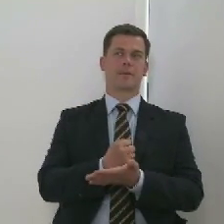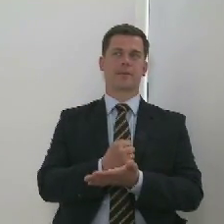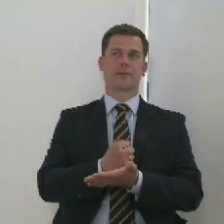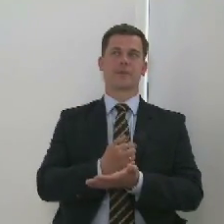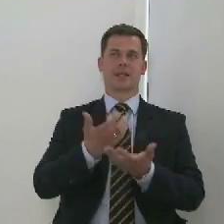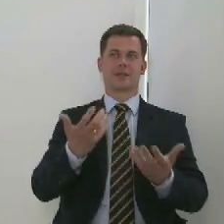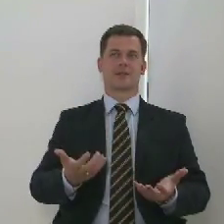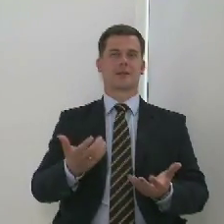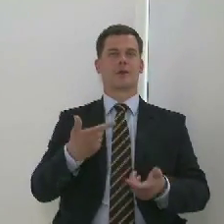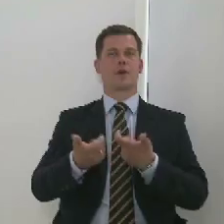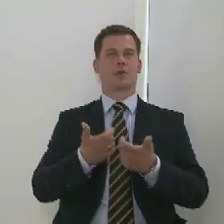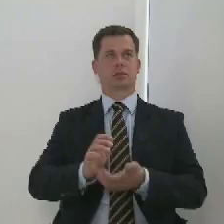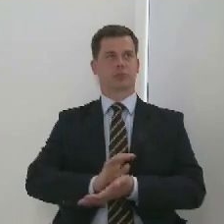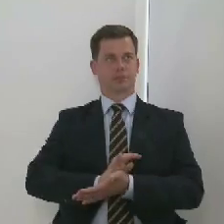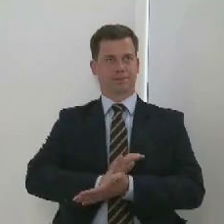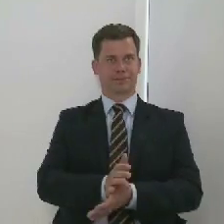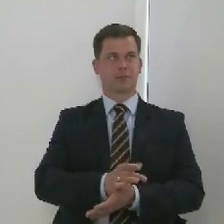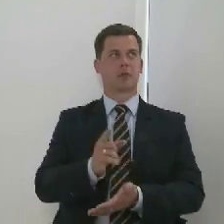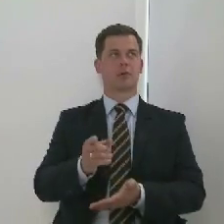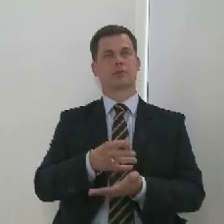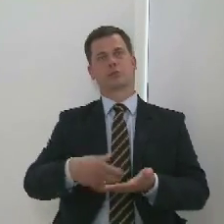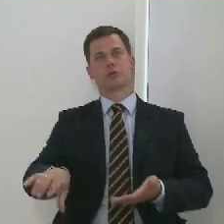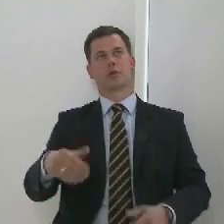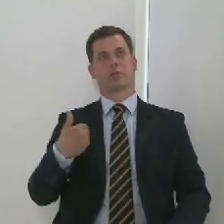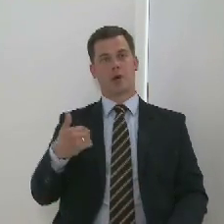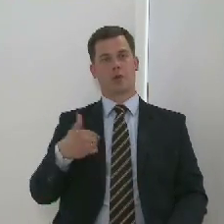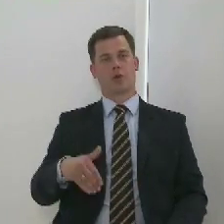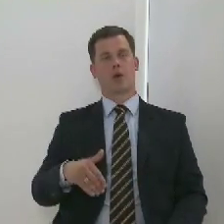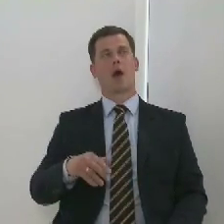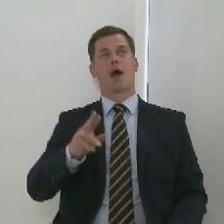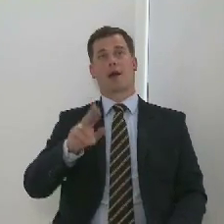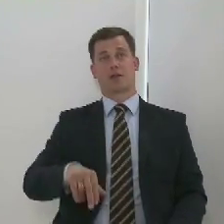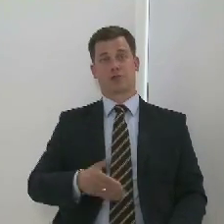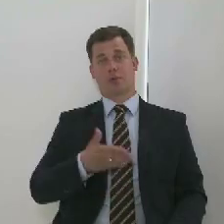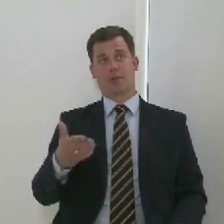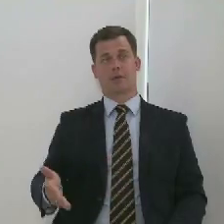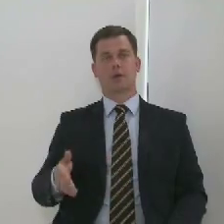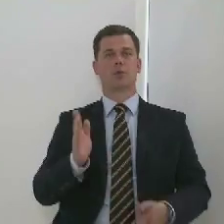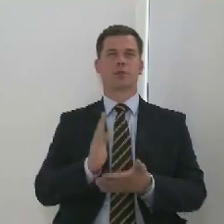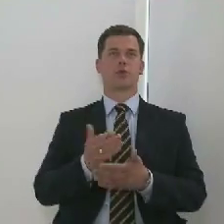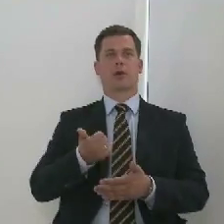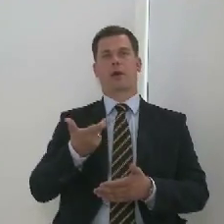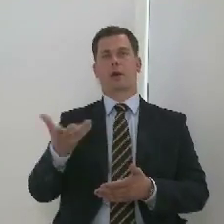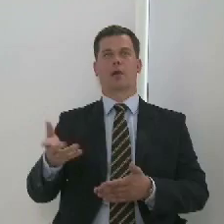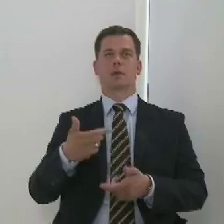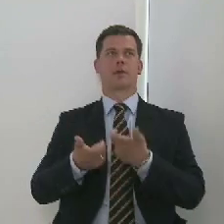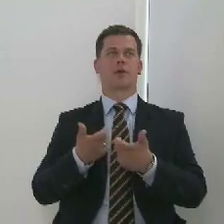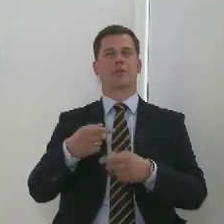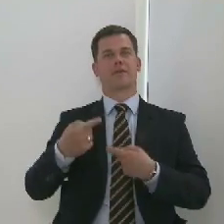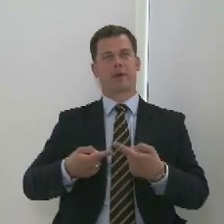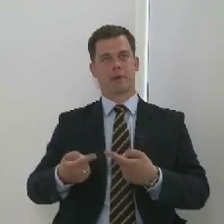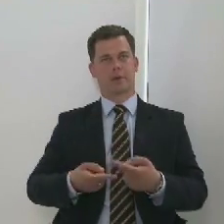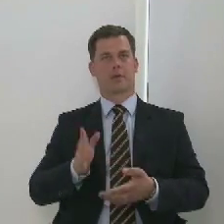powstaje po wytłoczeniu oleju, wyekstrahować białko i natomiast później poddajemy je kilku stopniom polegającym na